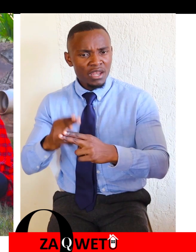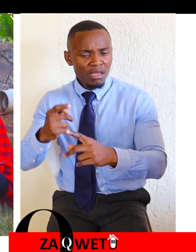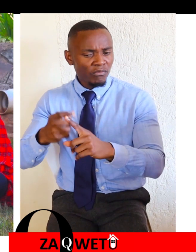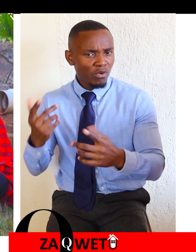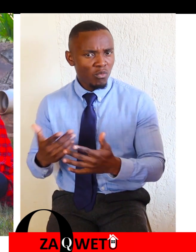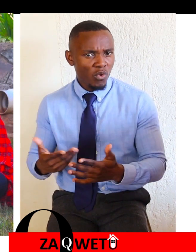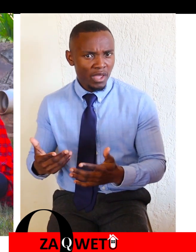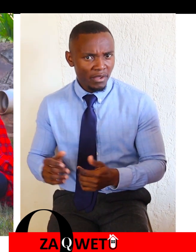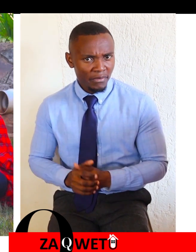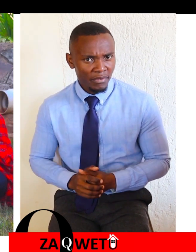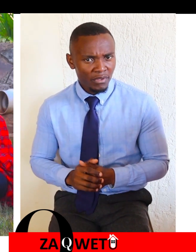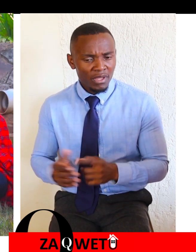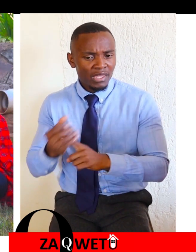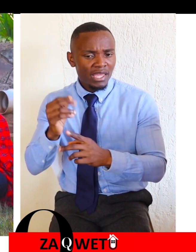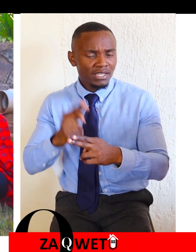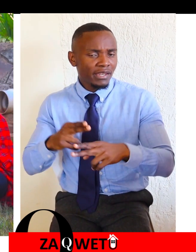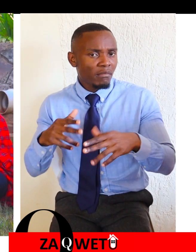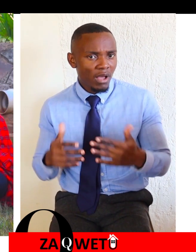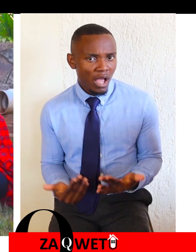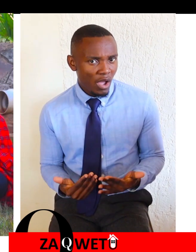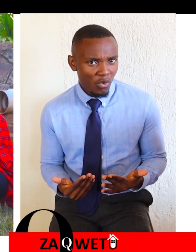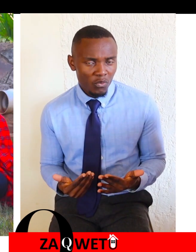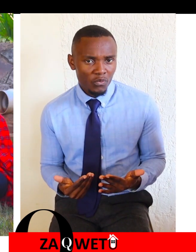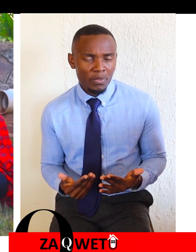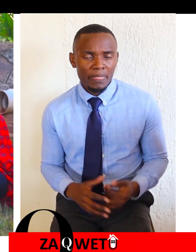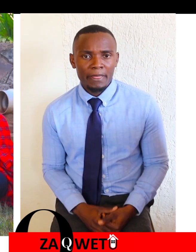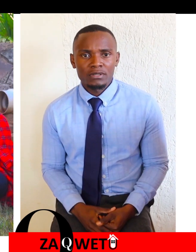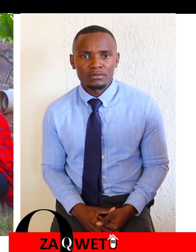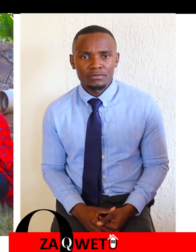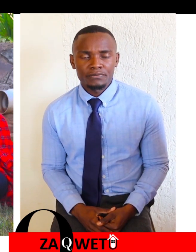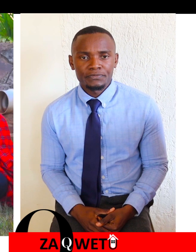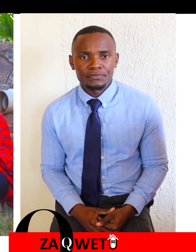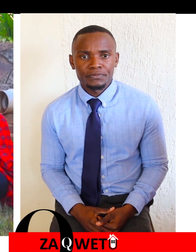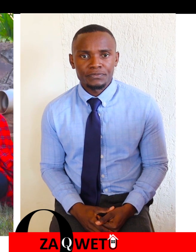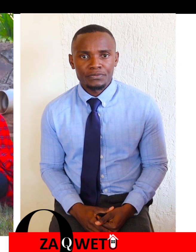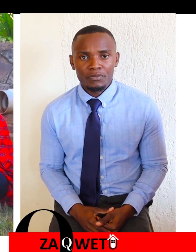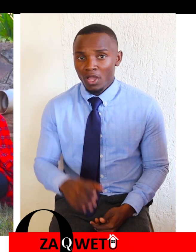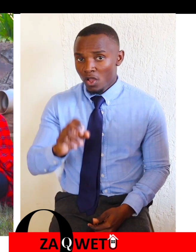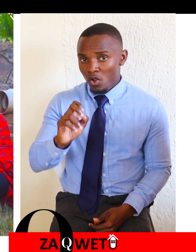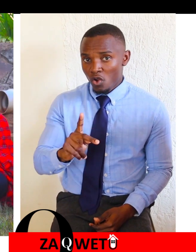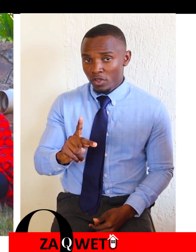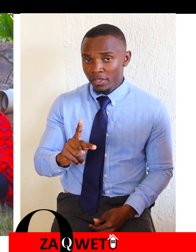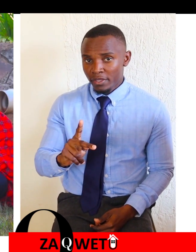Mteri imetoka wapi? Imetoka ulipewa hiyo jina kivipi? Ulipata hiyo jina kivipi?